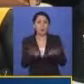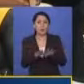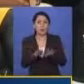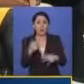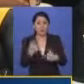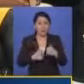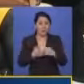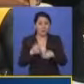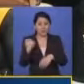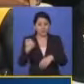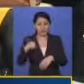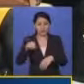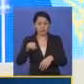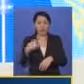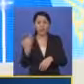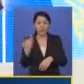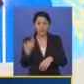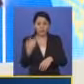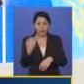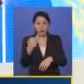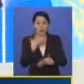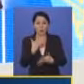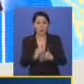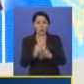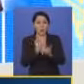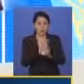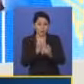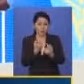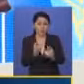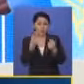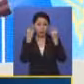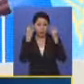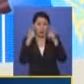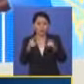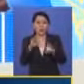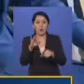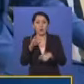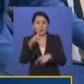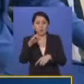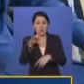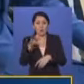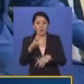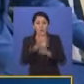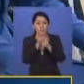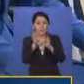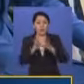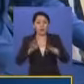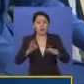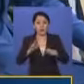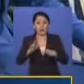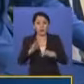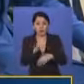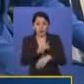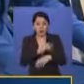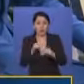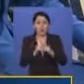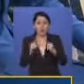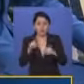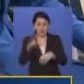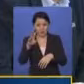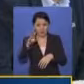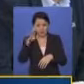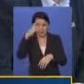байқаулардың жеңімпазы. Қызықты да мағыналы рөлдермен өз көрермендерін тәнті етуде. Бүгін Аида Ілиясқызының өнері бағаланып, елдің мәдени дамуына қосқан